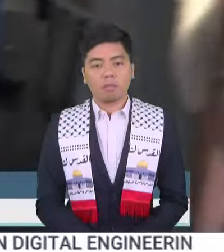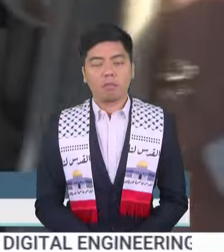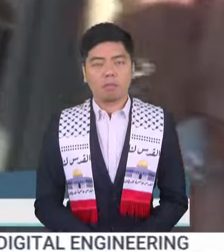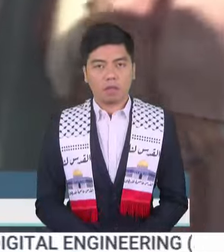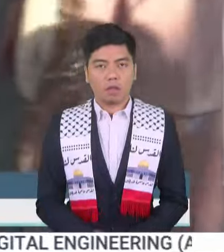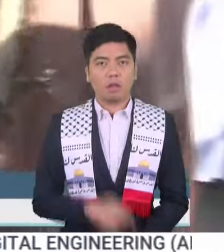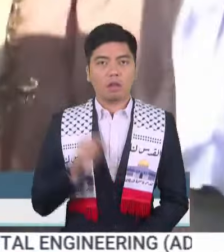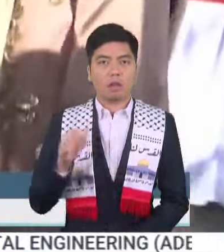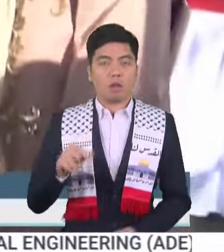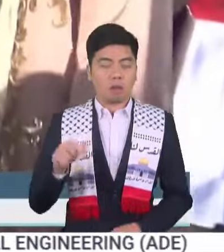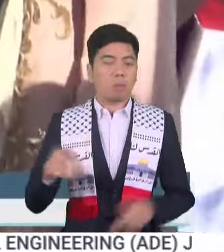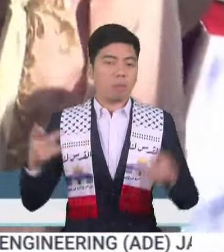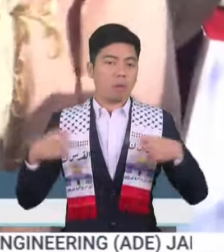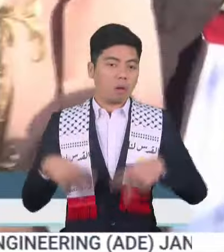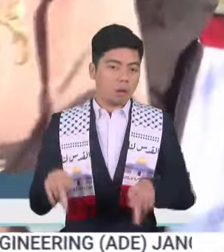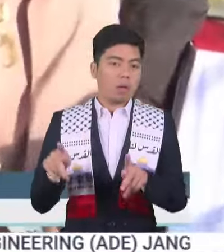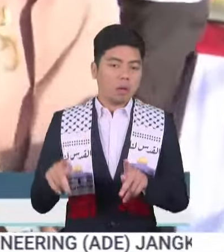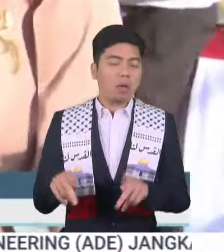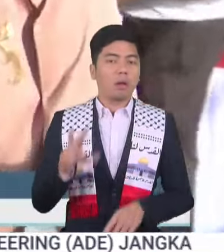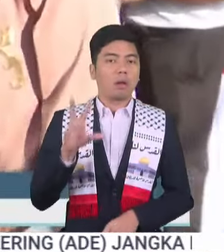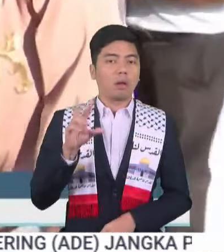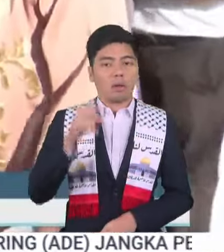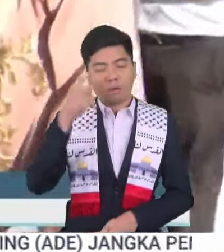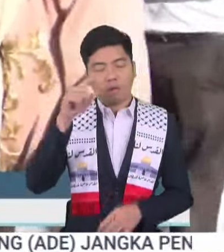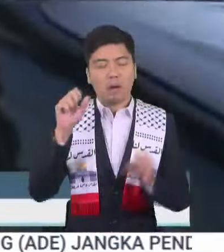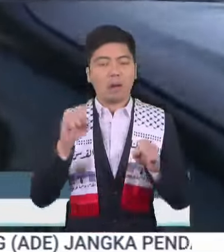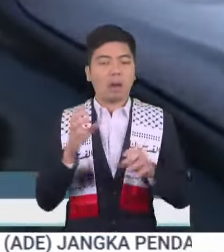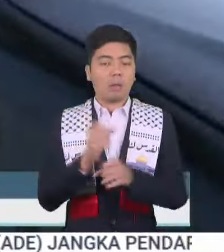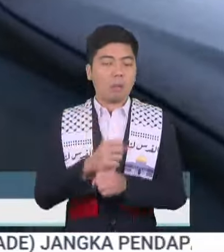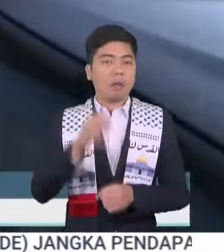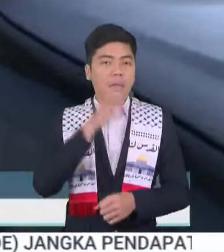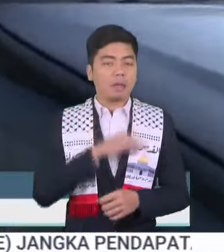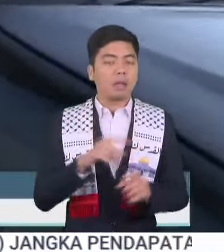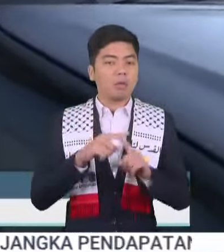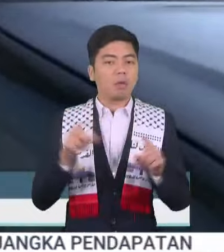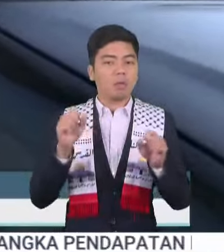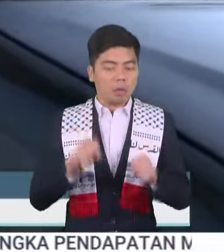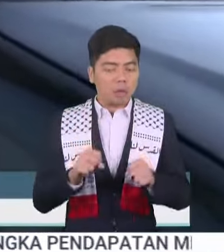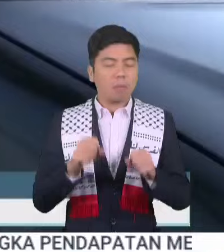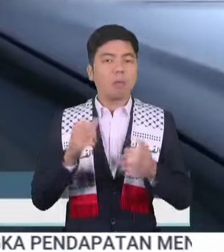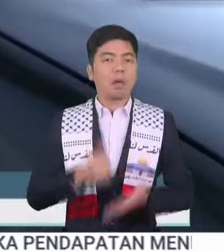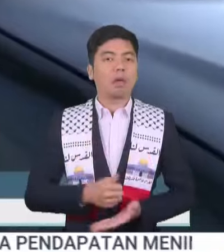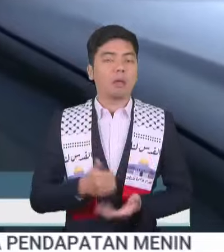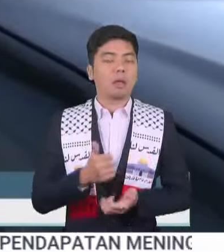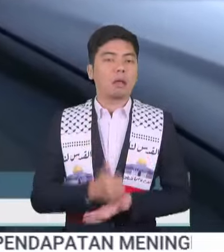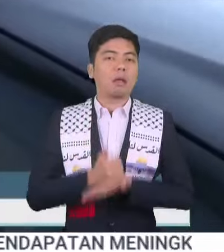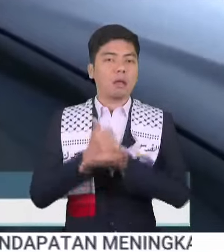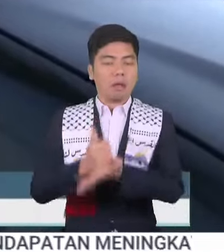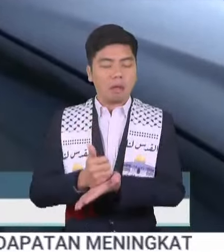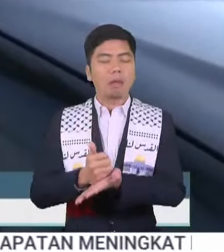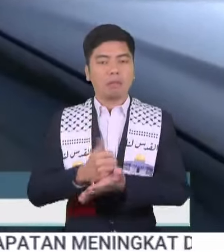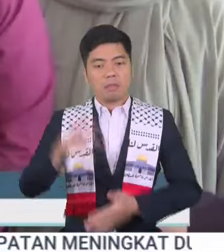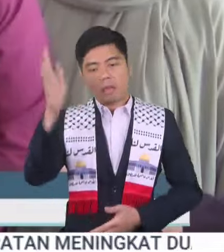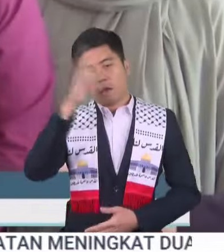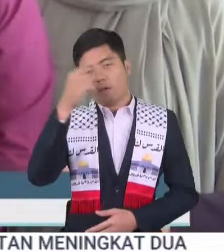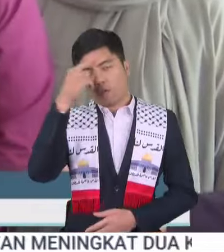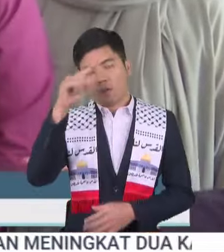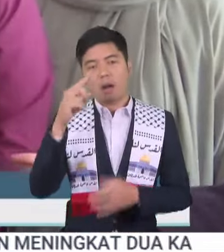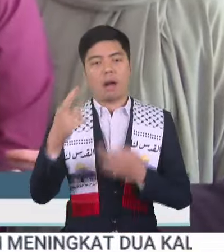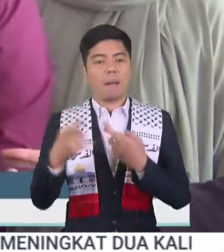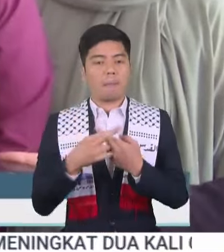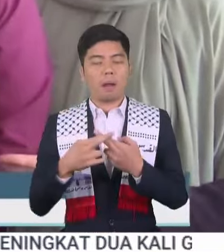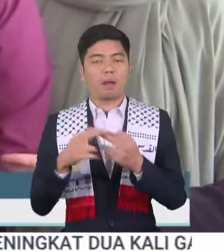Menurutnya, inisiatif ini bukan sahaja memperoleh kebaikan malah secara tidak langsung membantu kerajaan mendekati rakyat.